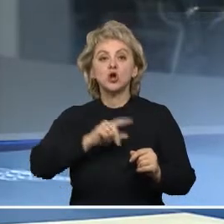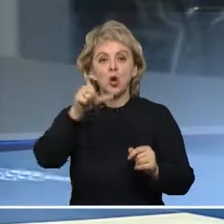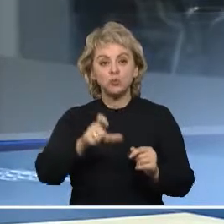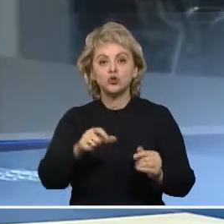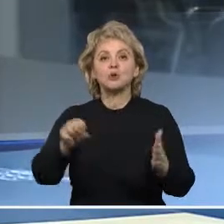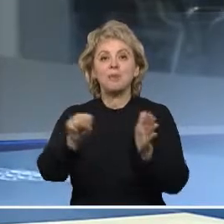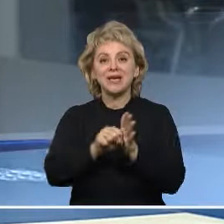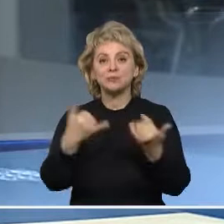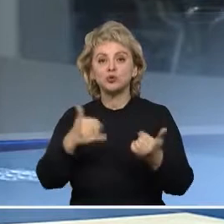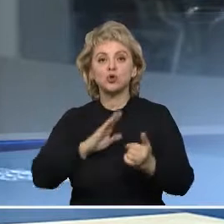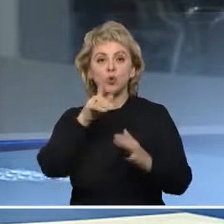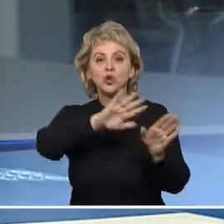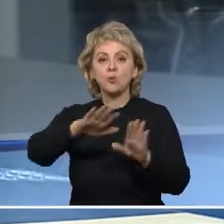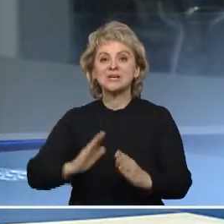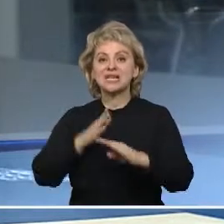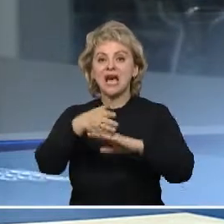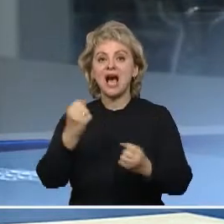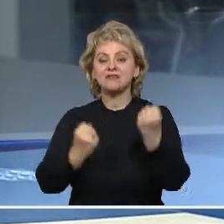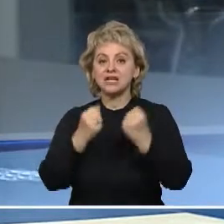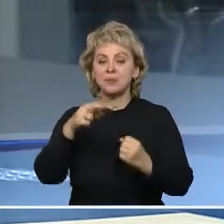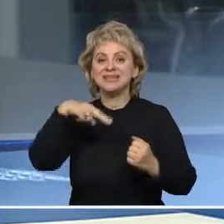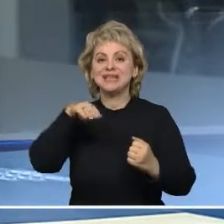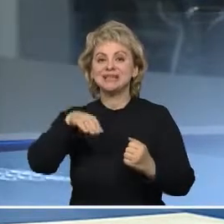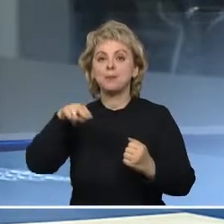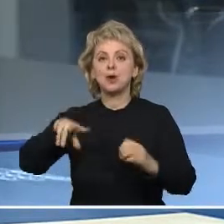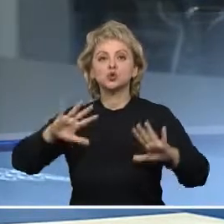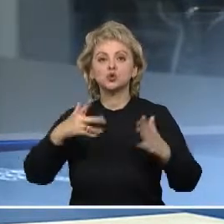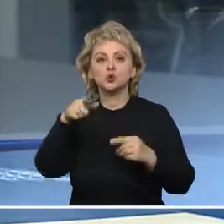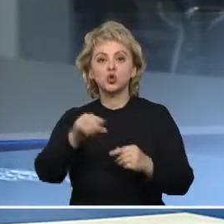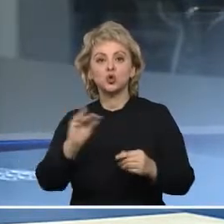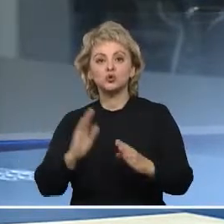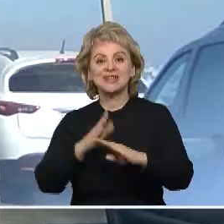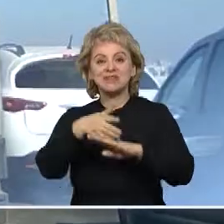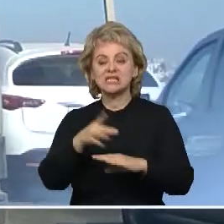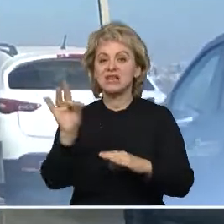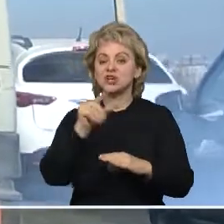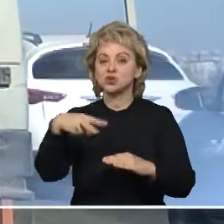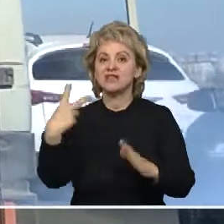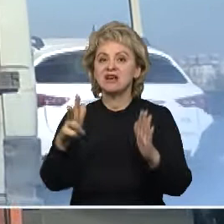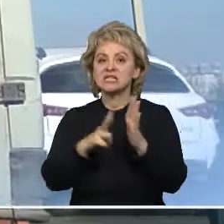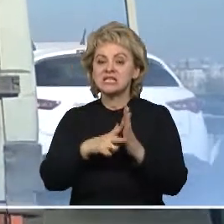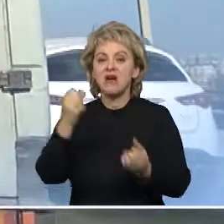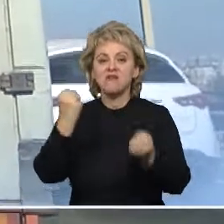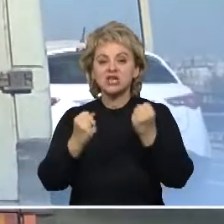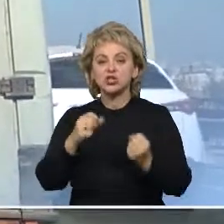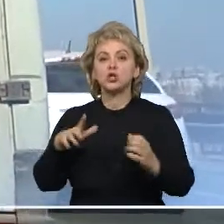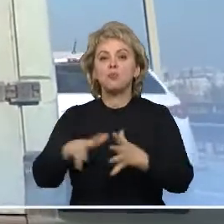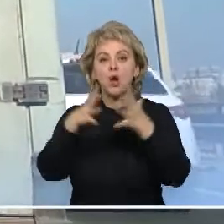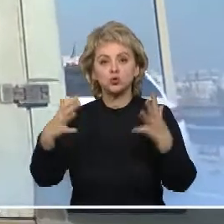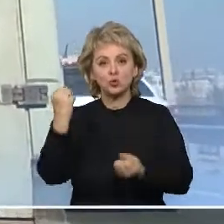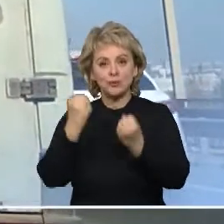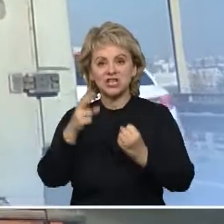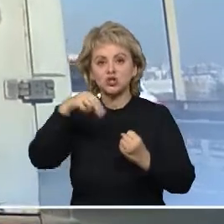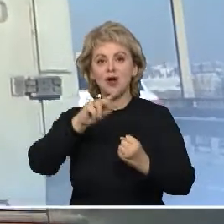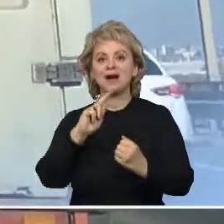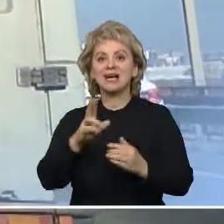Дорожный рабочий погиб сегодня утром после наезда автомобиля. ДТП случилось на южном въезде в Ростов. 28-летний водитель грузовой